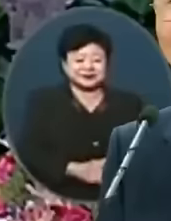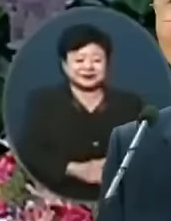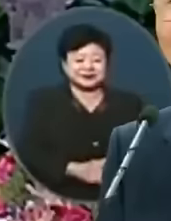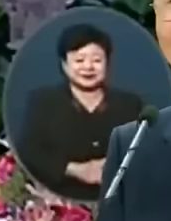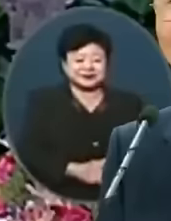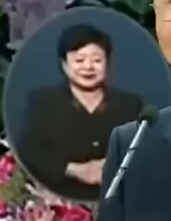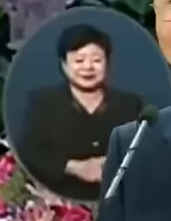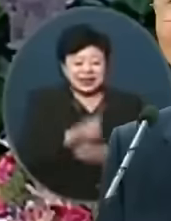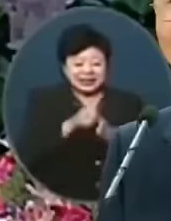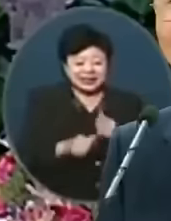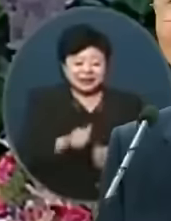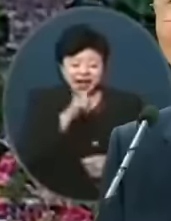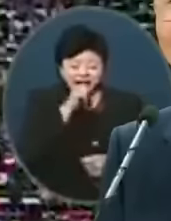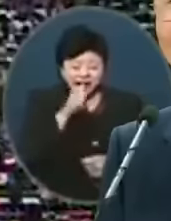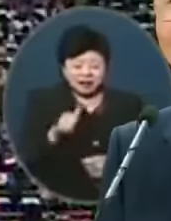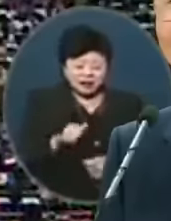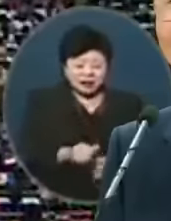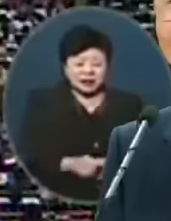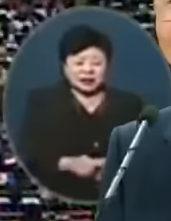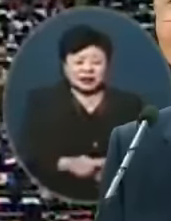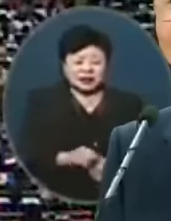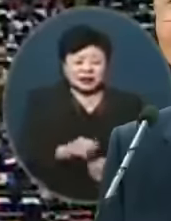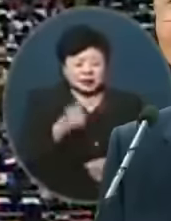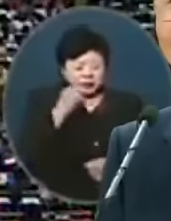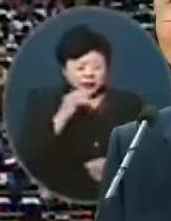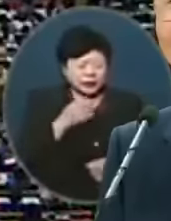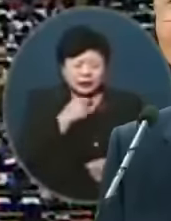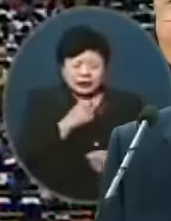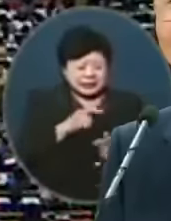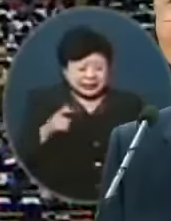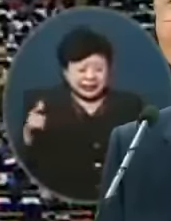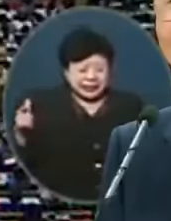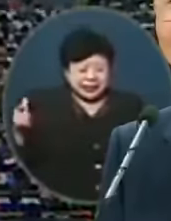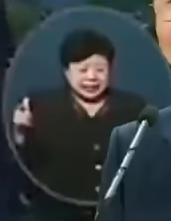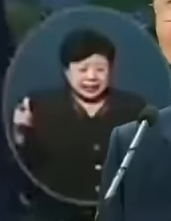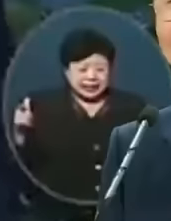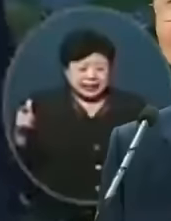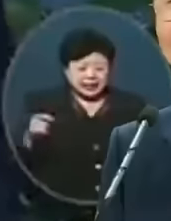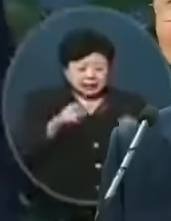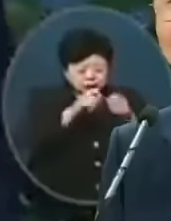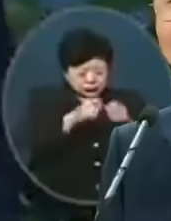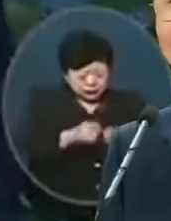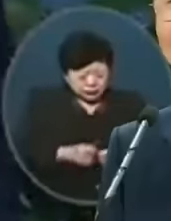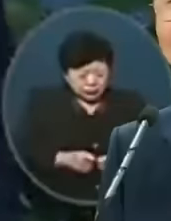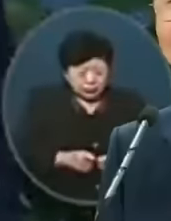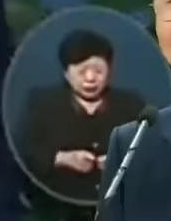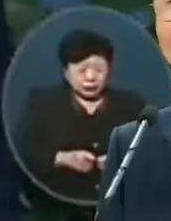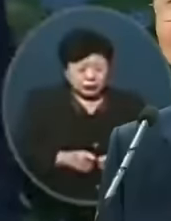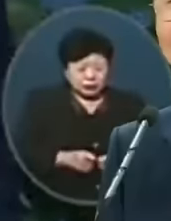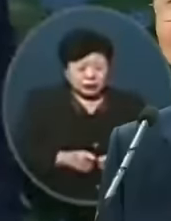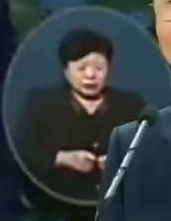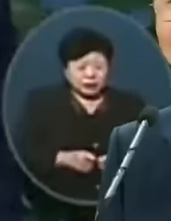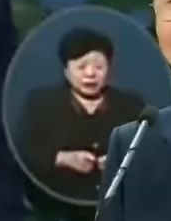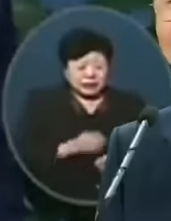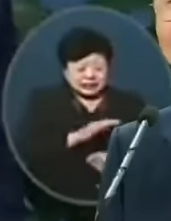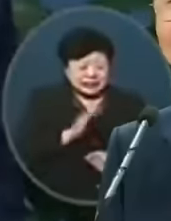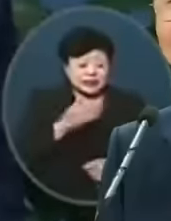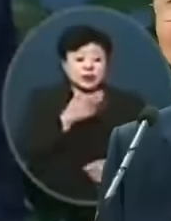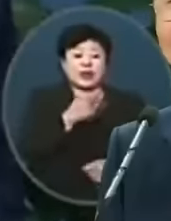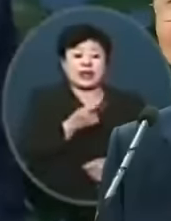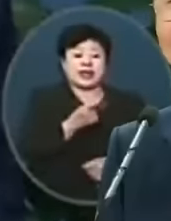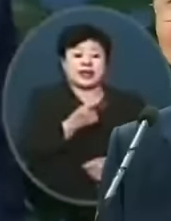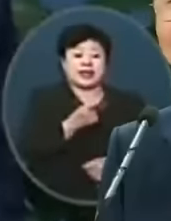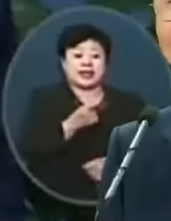하나님이 결코 우리가 못되기를 원하지 않습니다. 구체적으로 우리가 잘되기를 원하시기